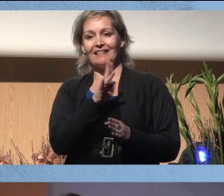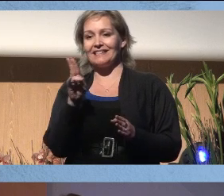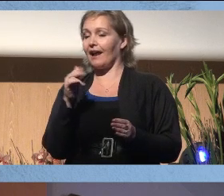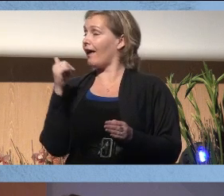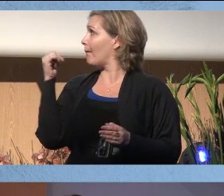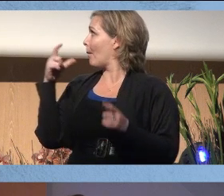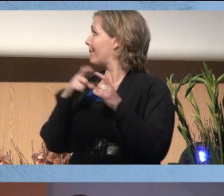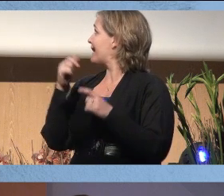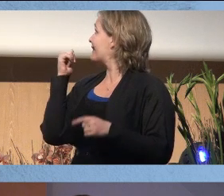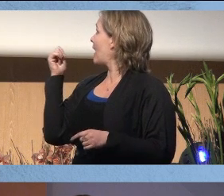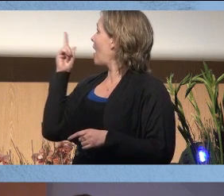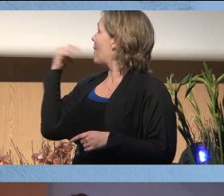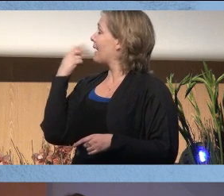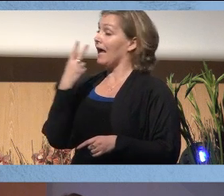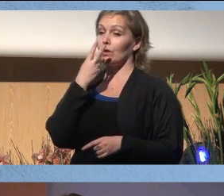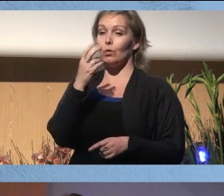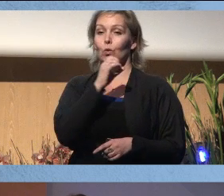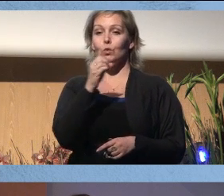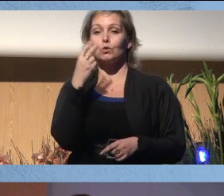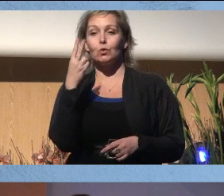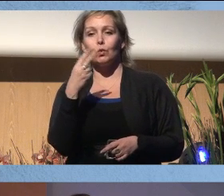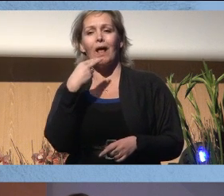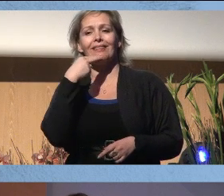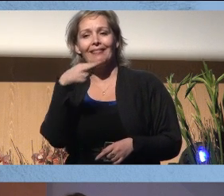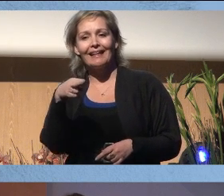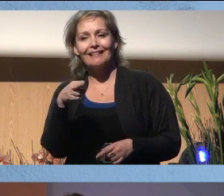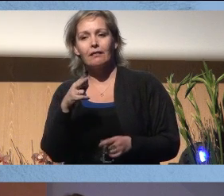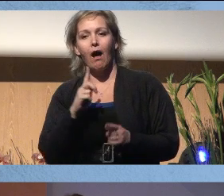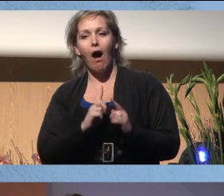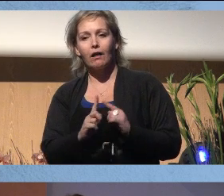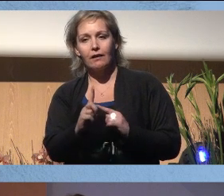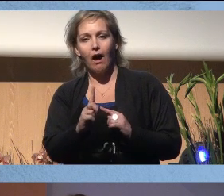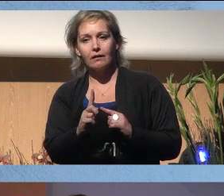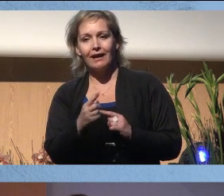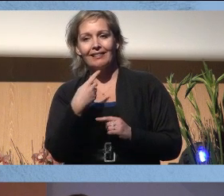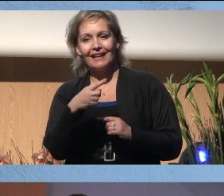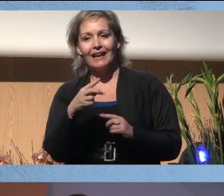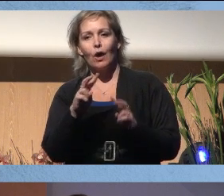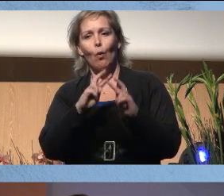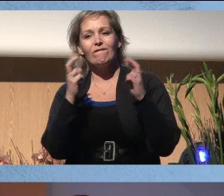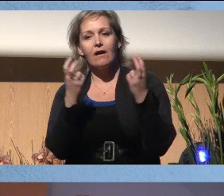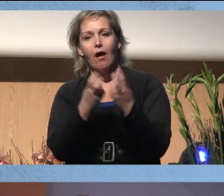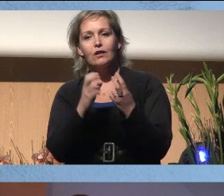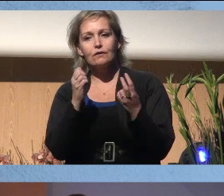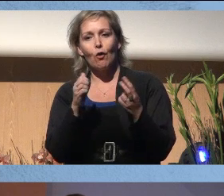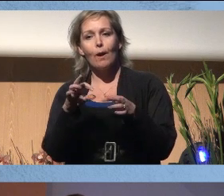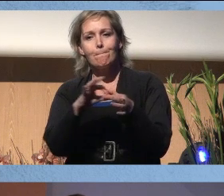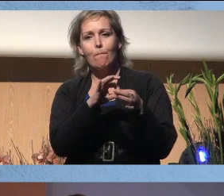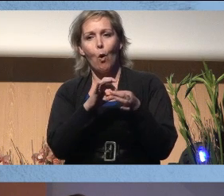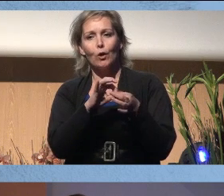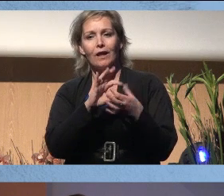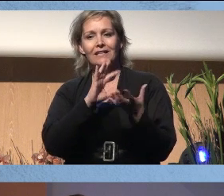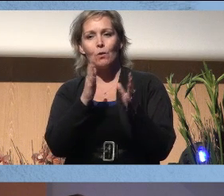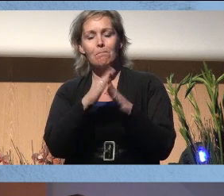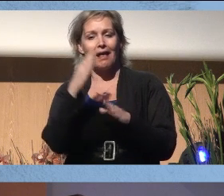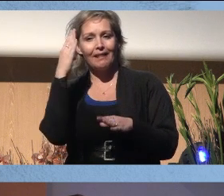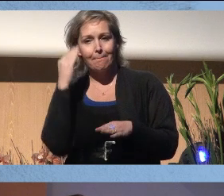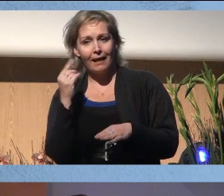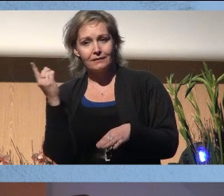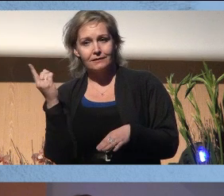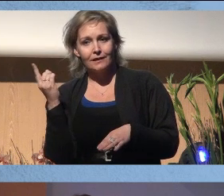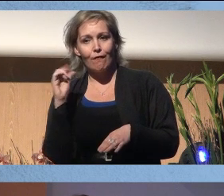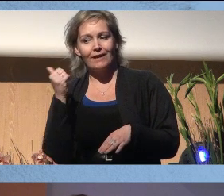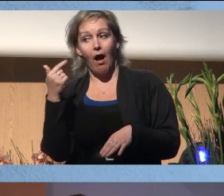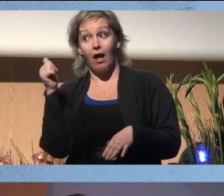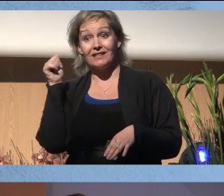bildet, han ble i 2002 nektet adgang til en konferanse for pårørende til personer med demens,